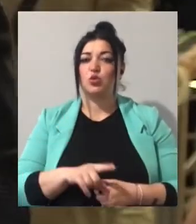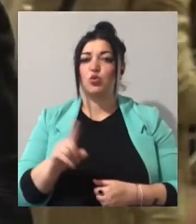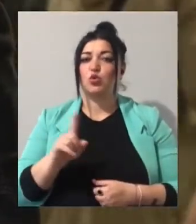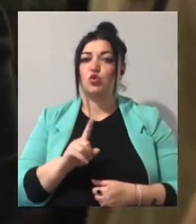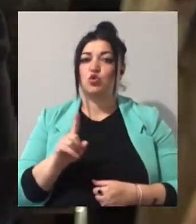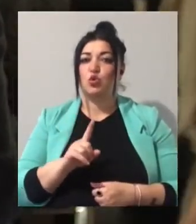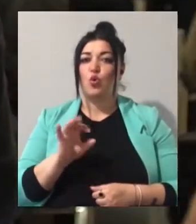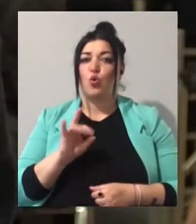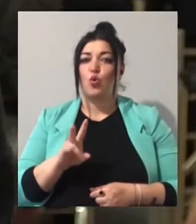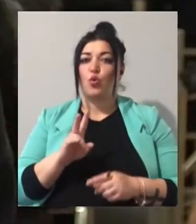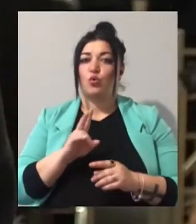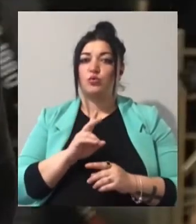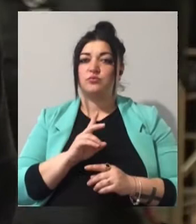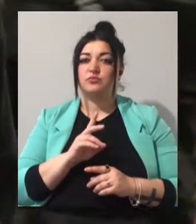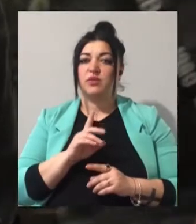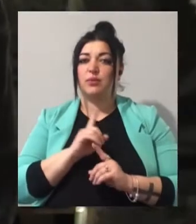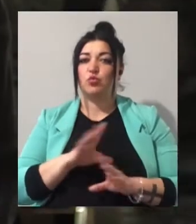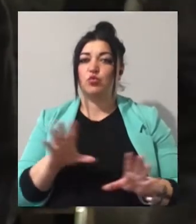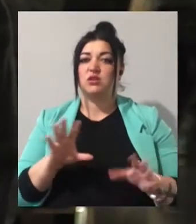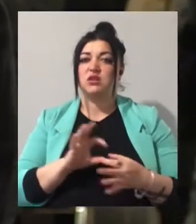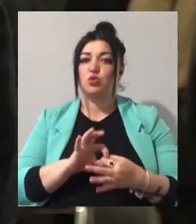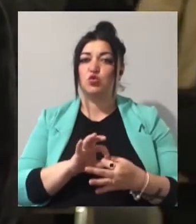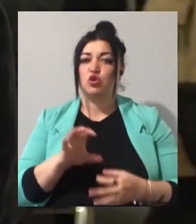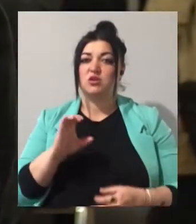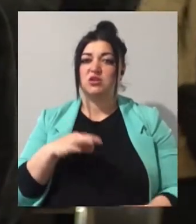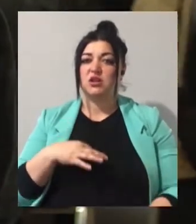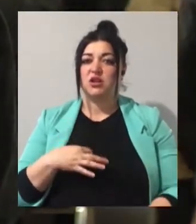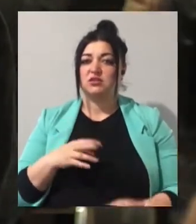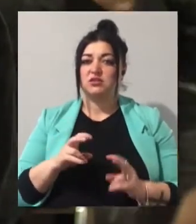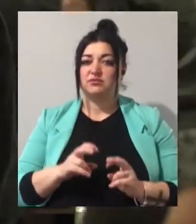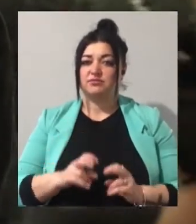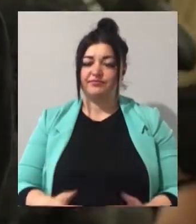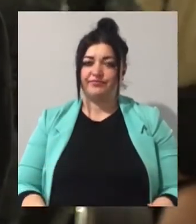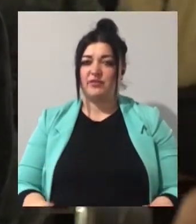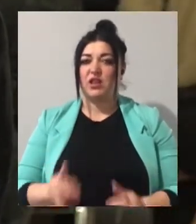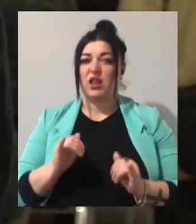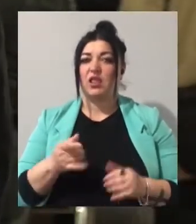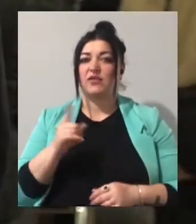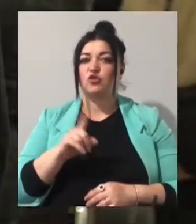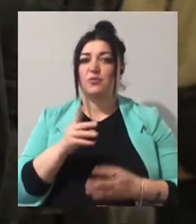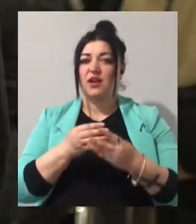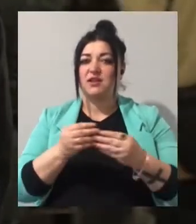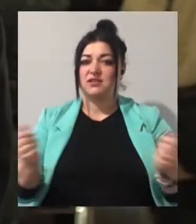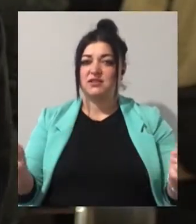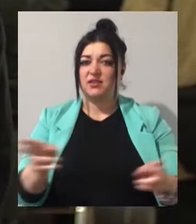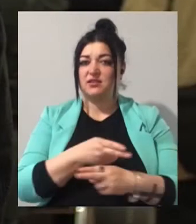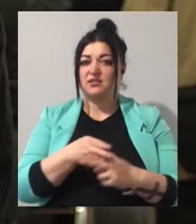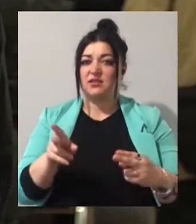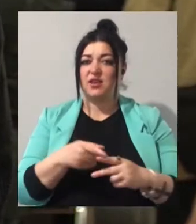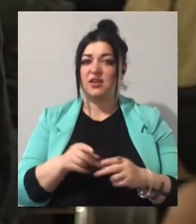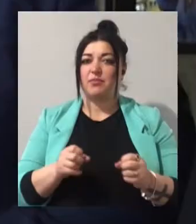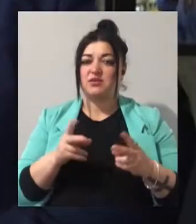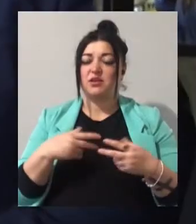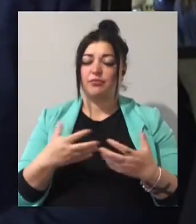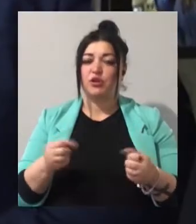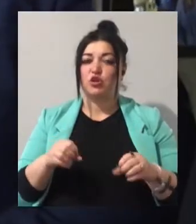он не будет сотрудничать со следствием. І для того, щоб розсіяти ці опасіння, я прийняв рішення взяти його